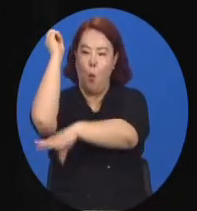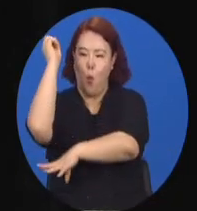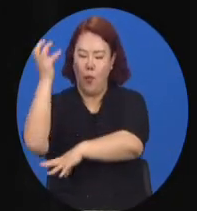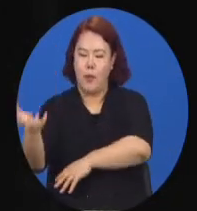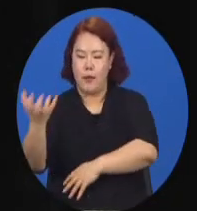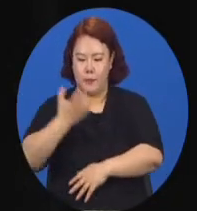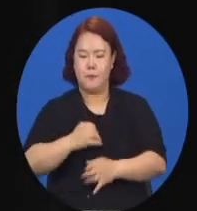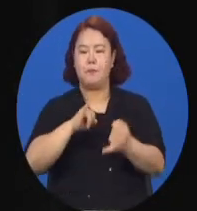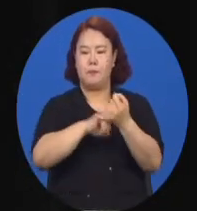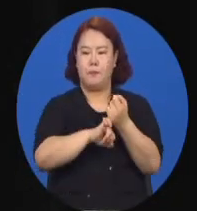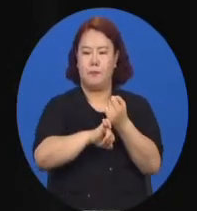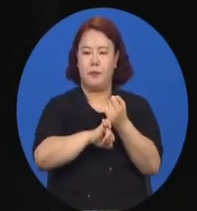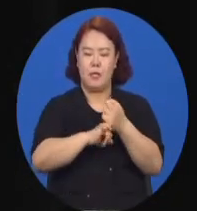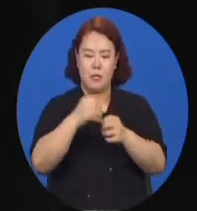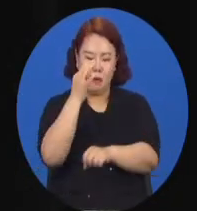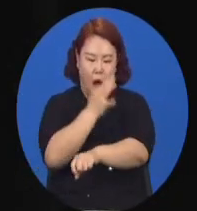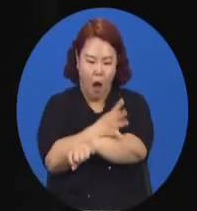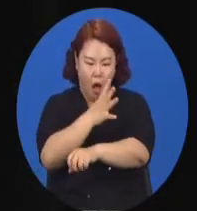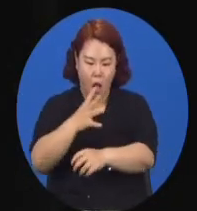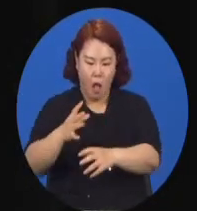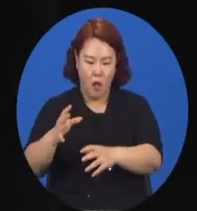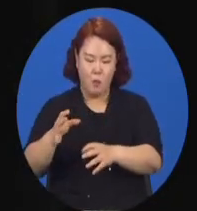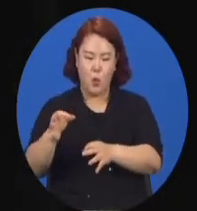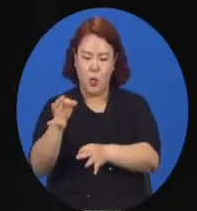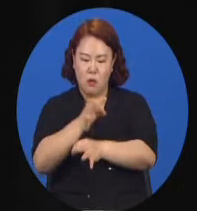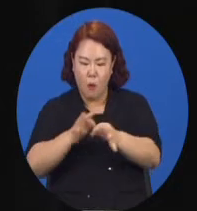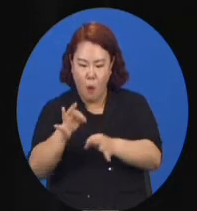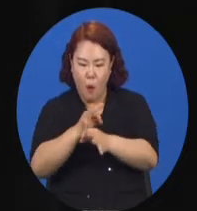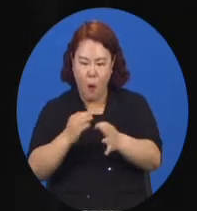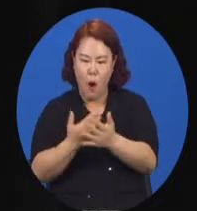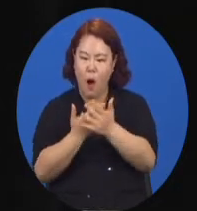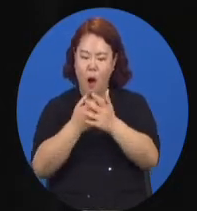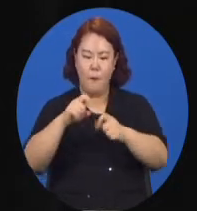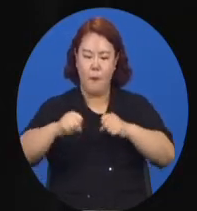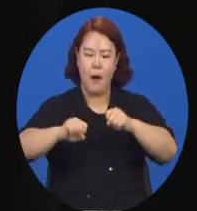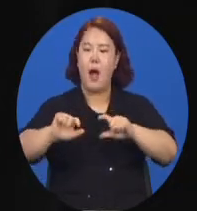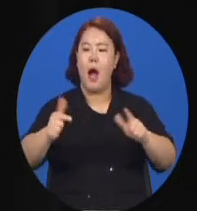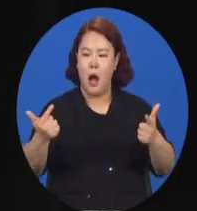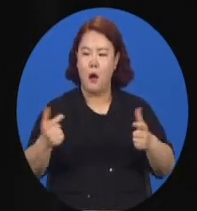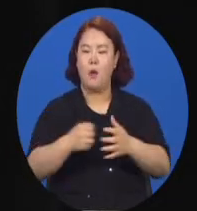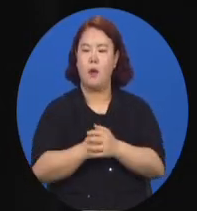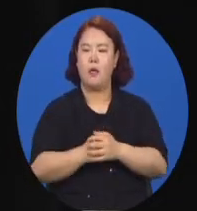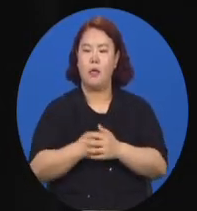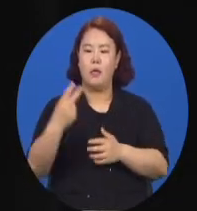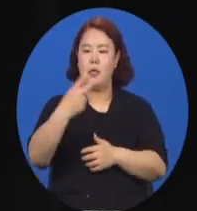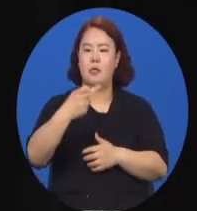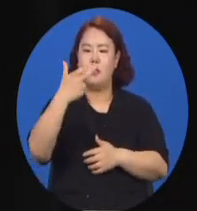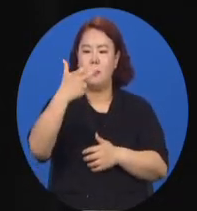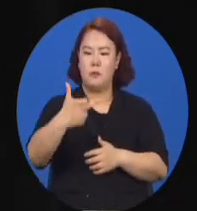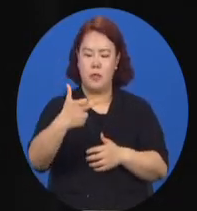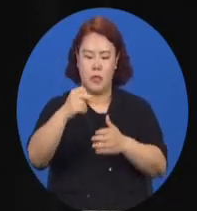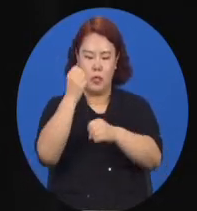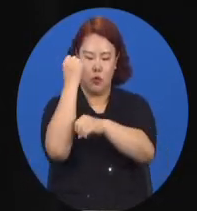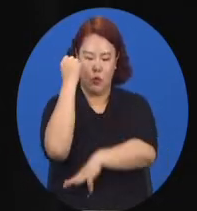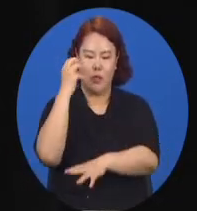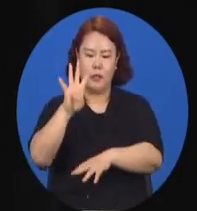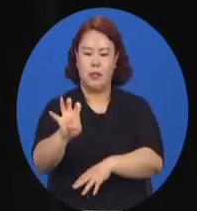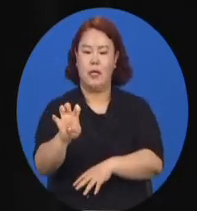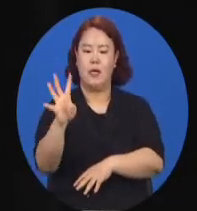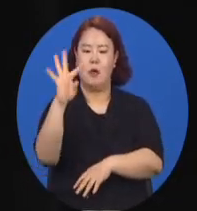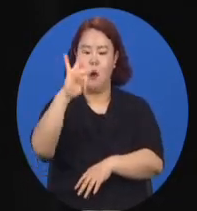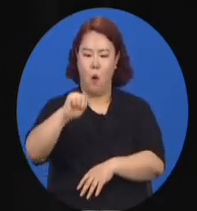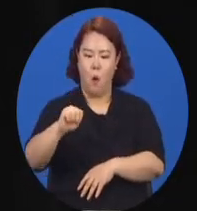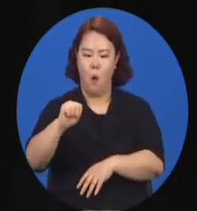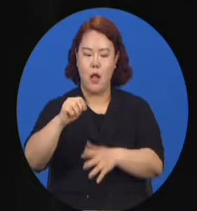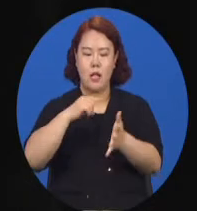통한 경제 활성화 방안이 아닙니다. 지방소득세 2017년 기준 40억 원의 세수를 확보할 수